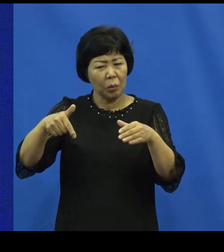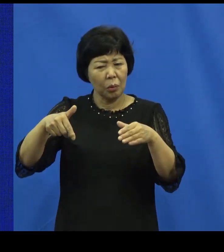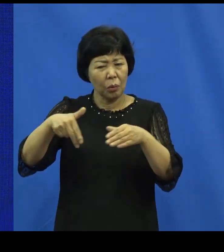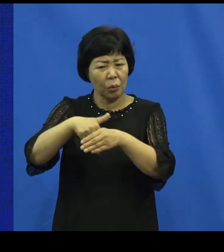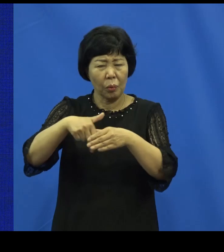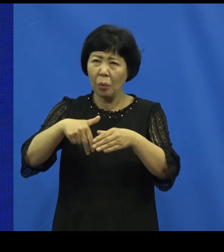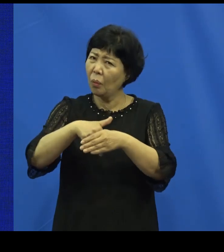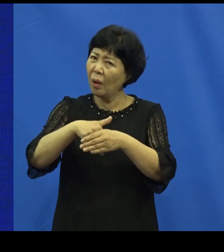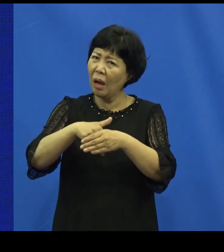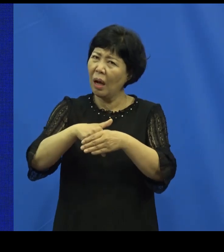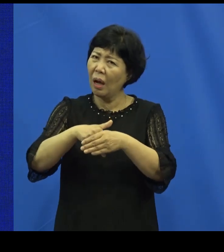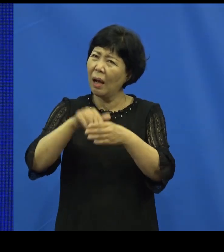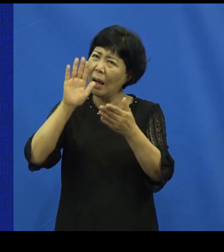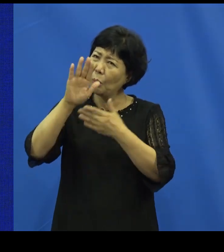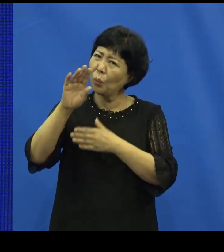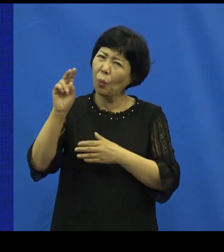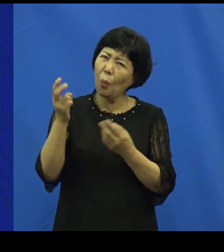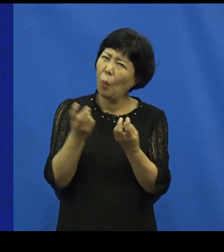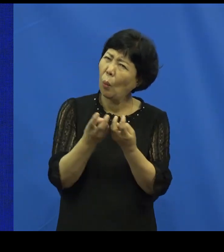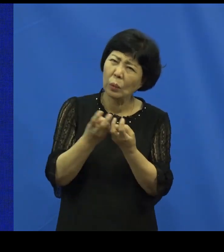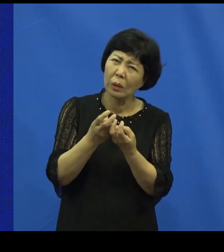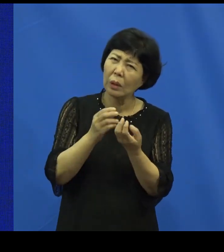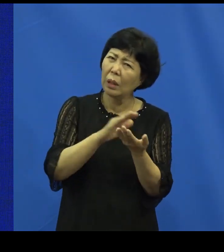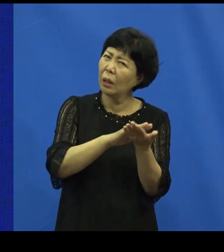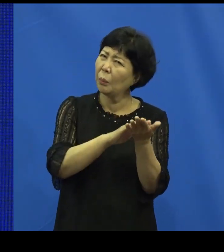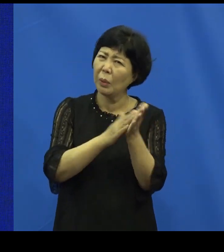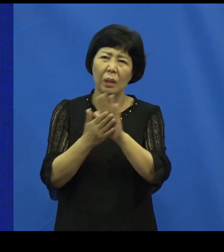몰라요. 지금은 뭐 엄청난 그래도